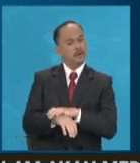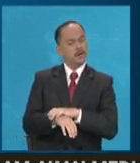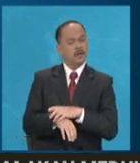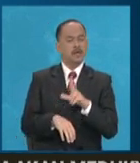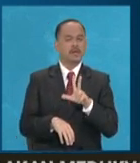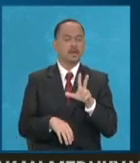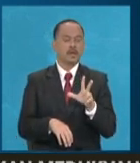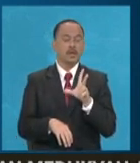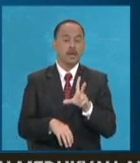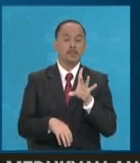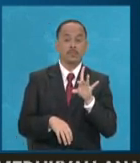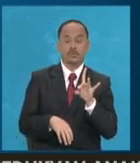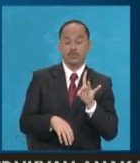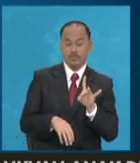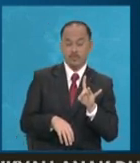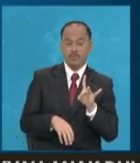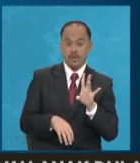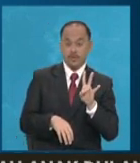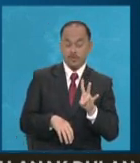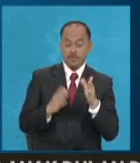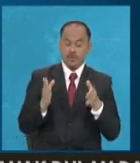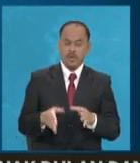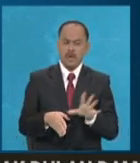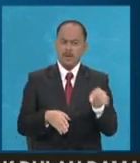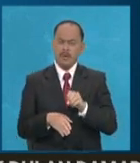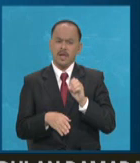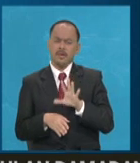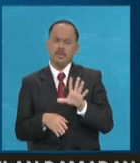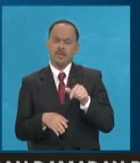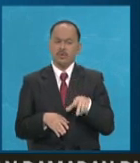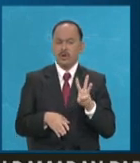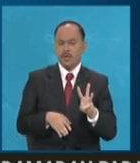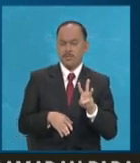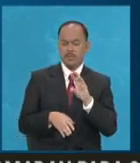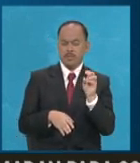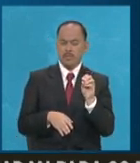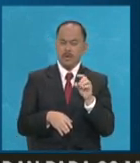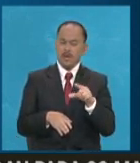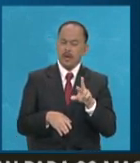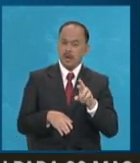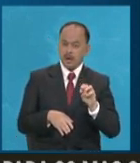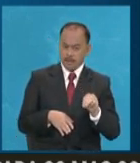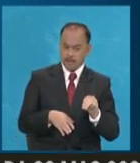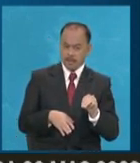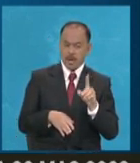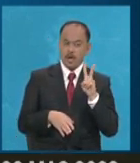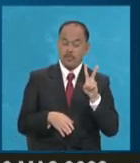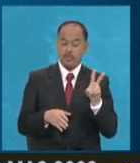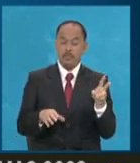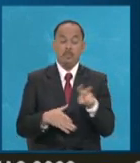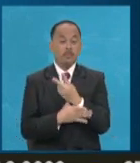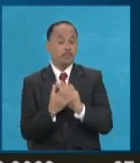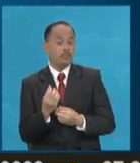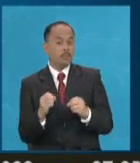37 orang dan merampas sebanyak 556 perpuluhan 67 gram dari dua fase operasi